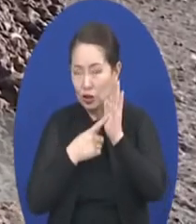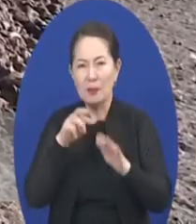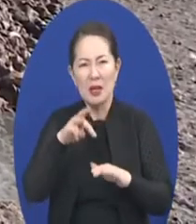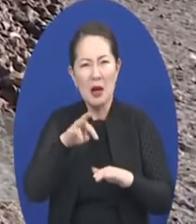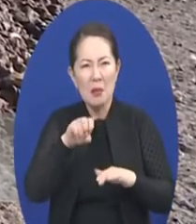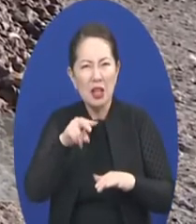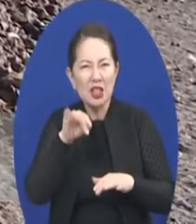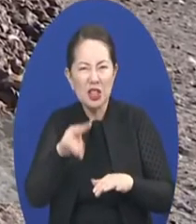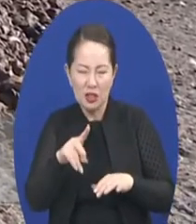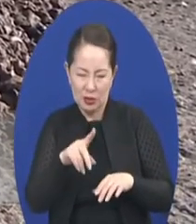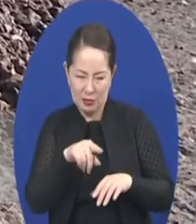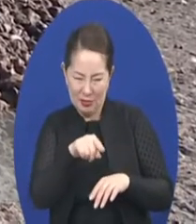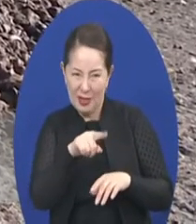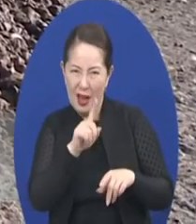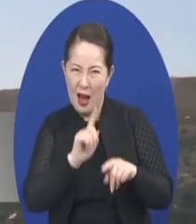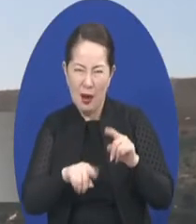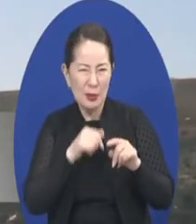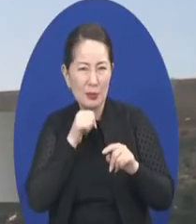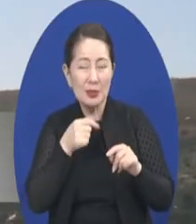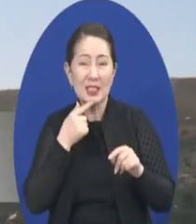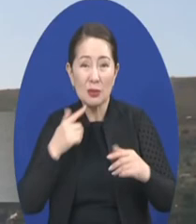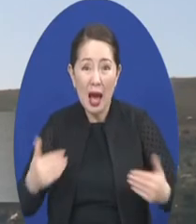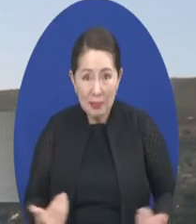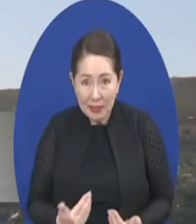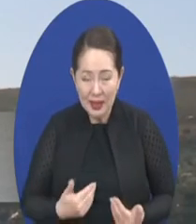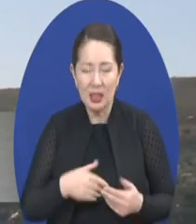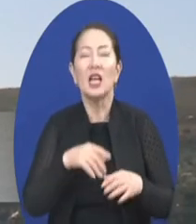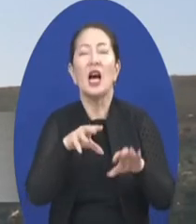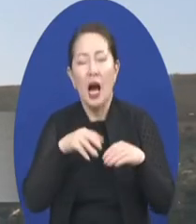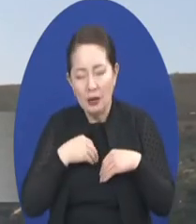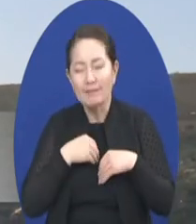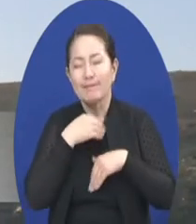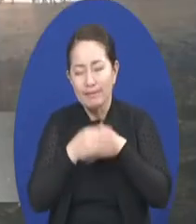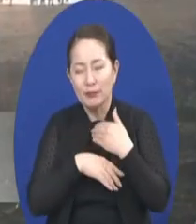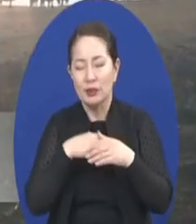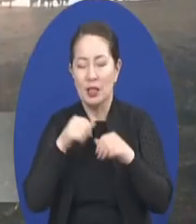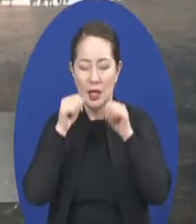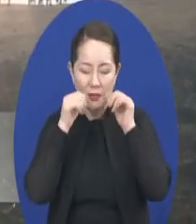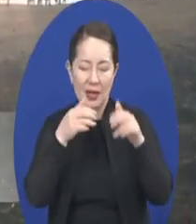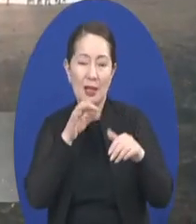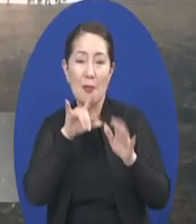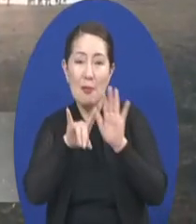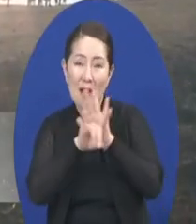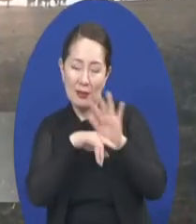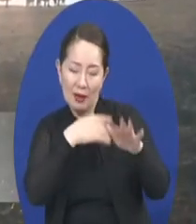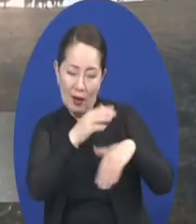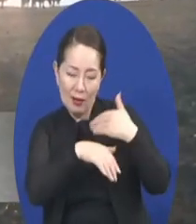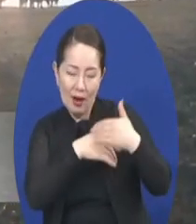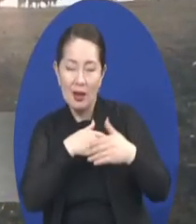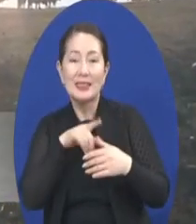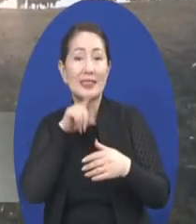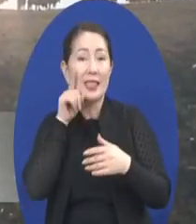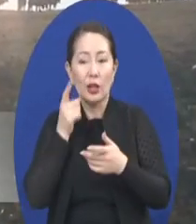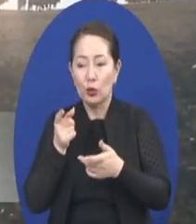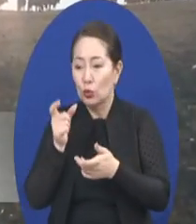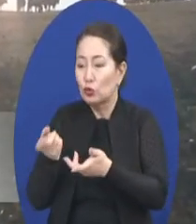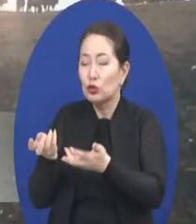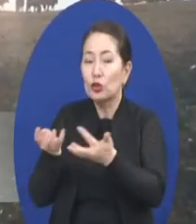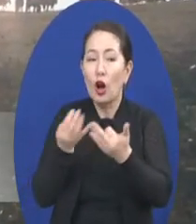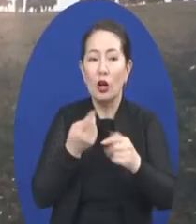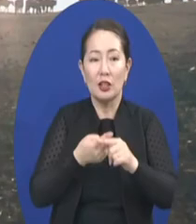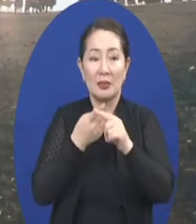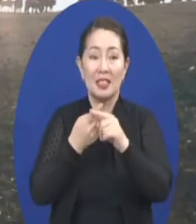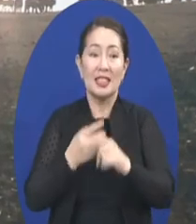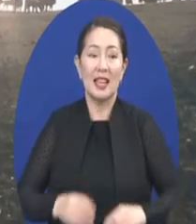амаргүй энэ амьдралыг зорилгоо болгож, буйнд малынхаа ашиг шимийг хүртэж амьдрах залуу малчтын тоо ийхүү өссөөр